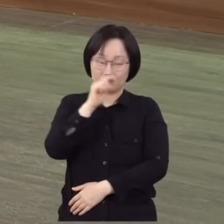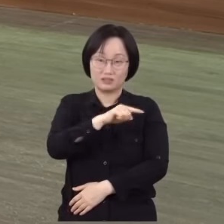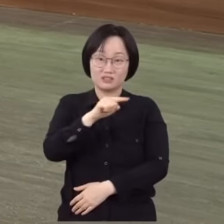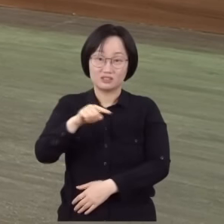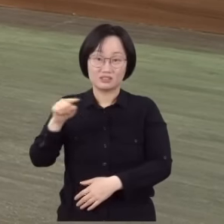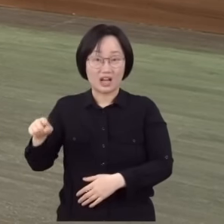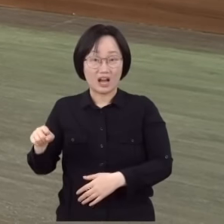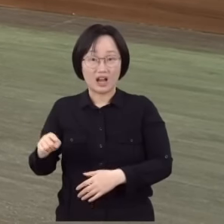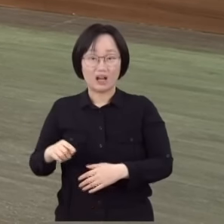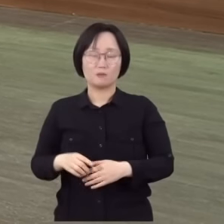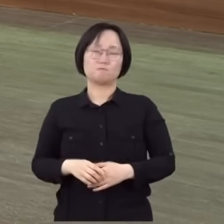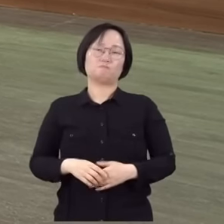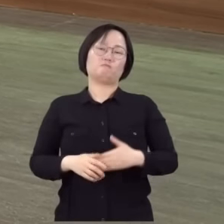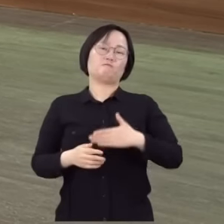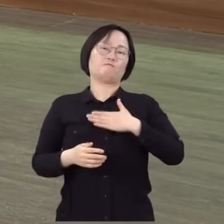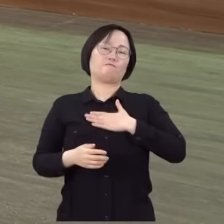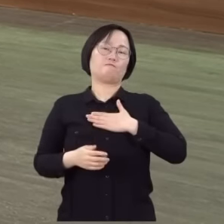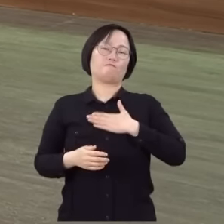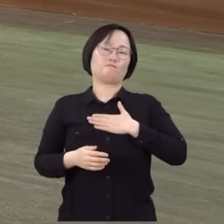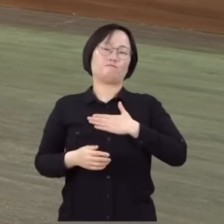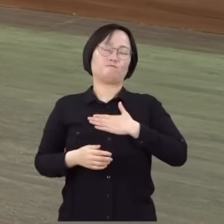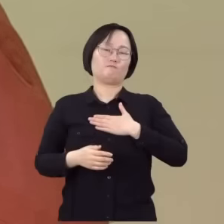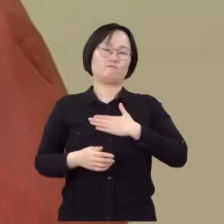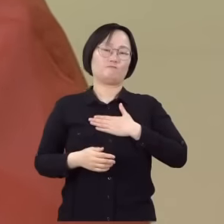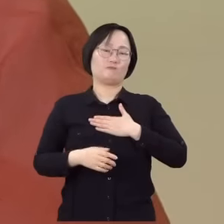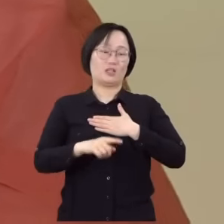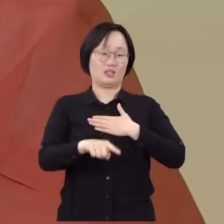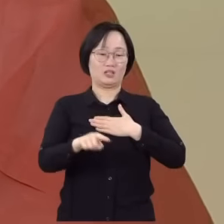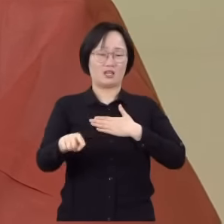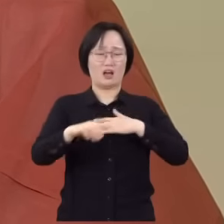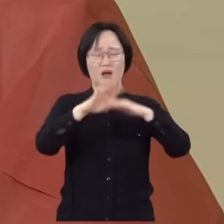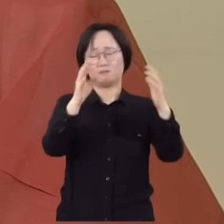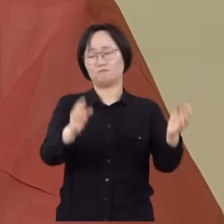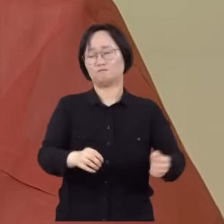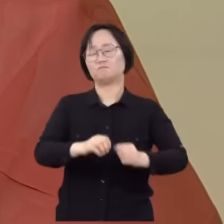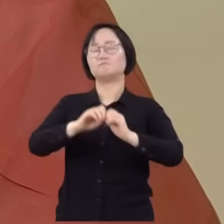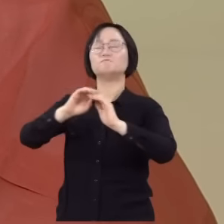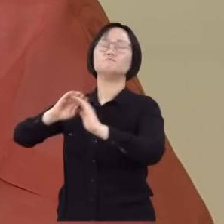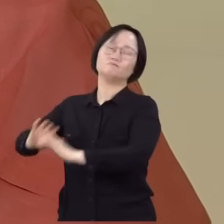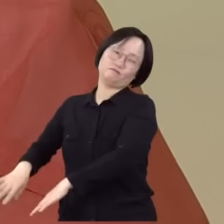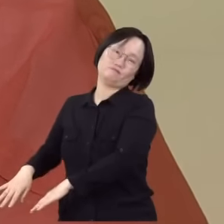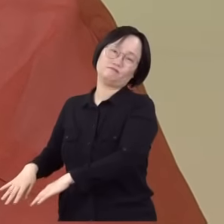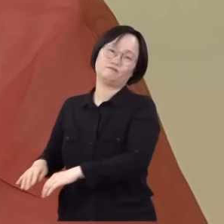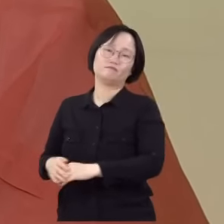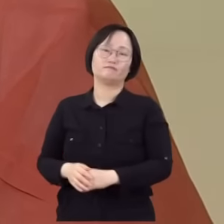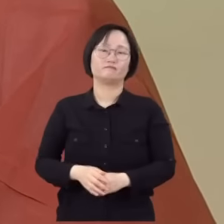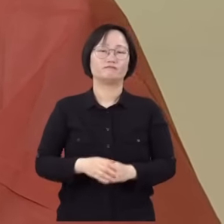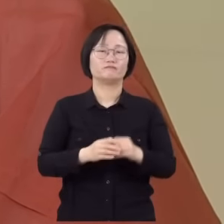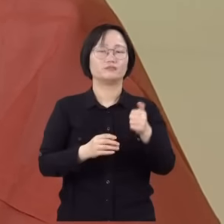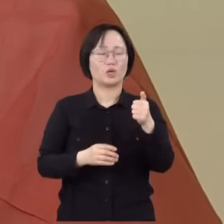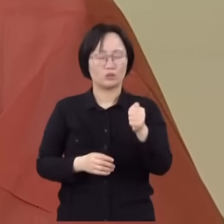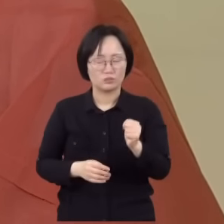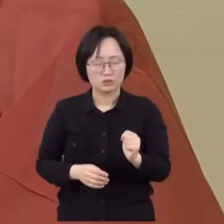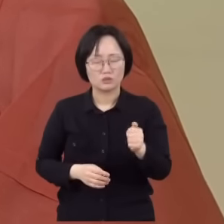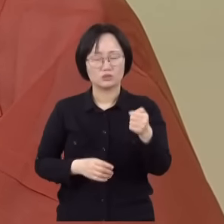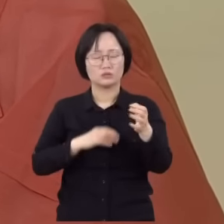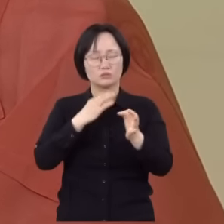것조차도 다 내려놓고 오직 염불하고 염불하고